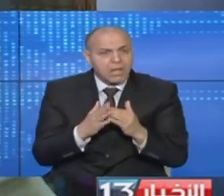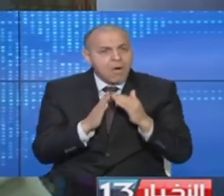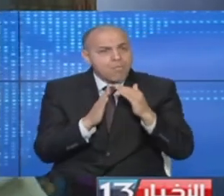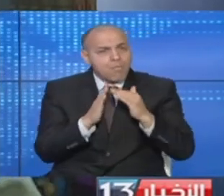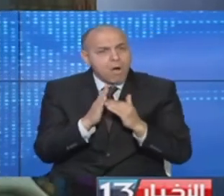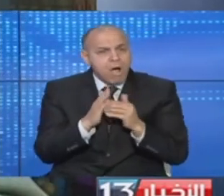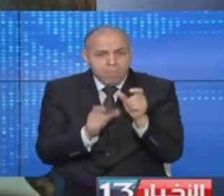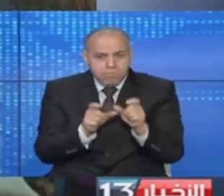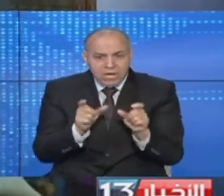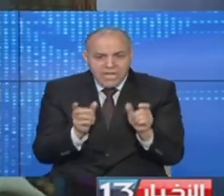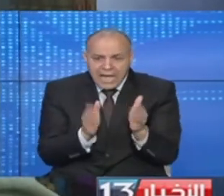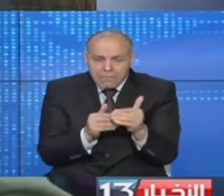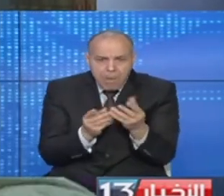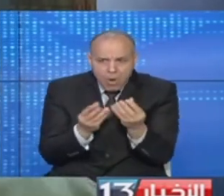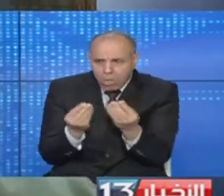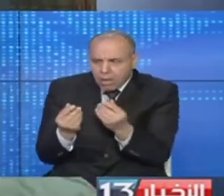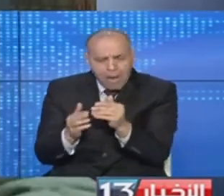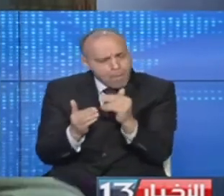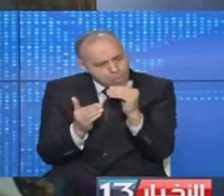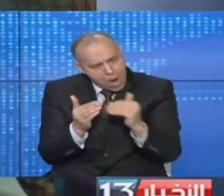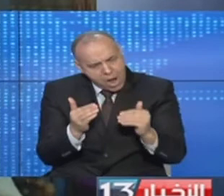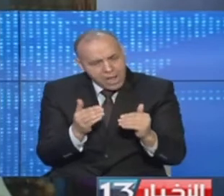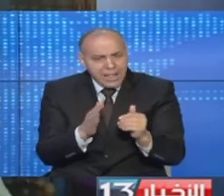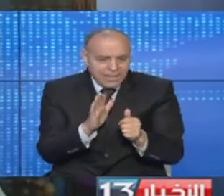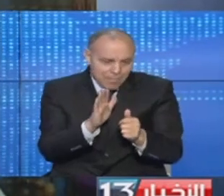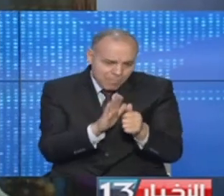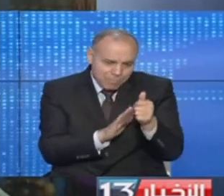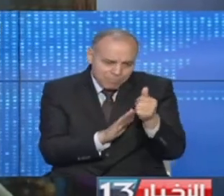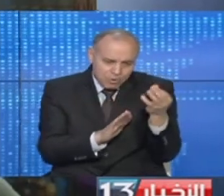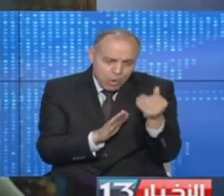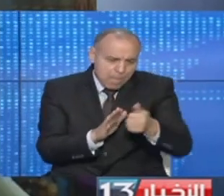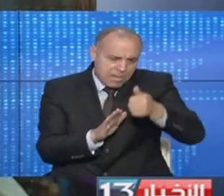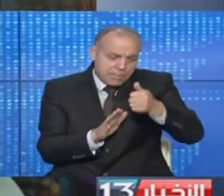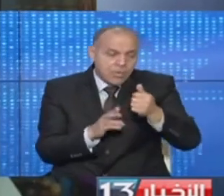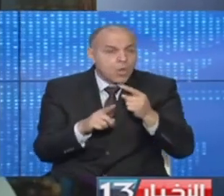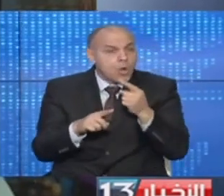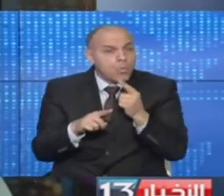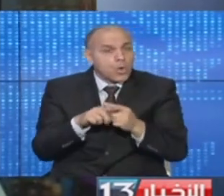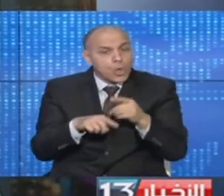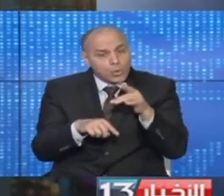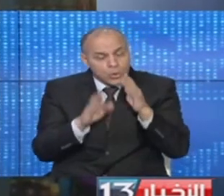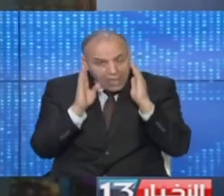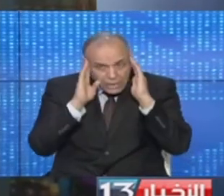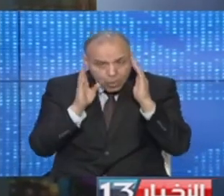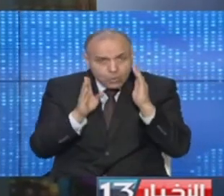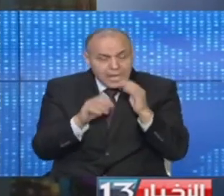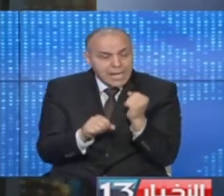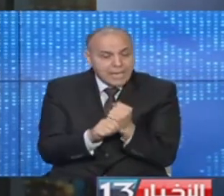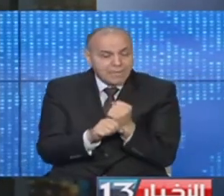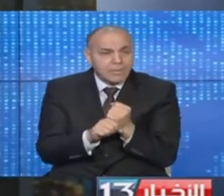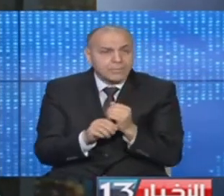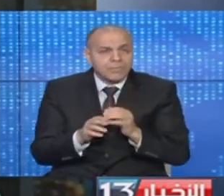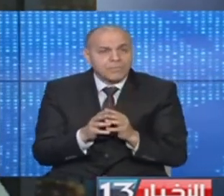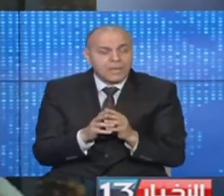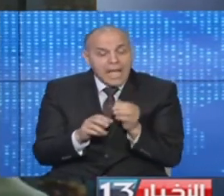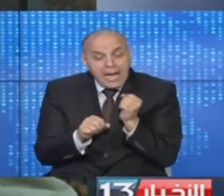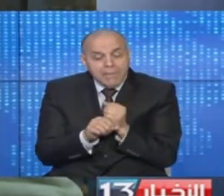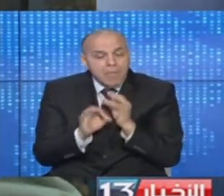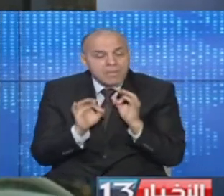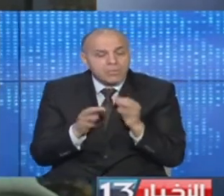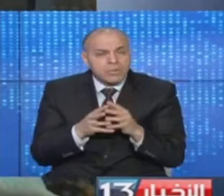تخفيف عدد التلاميذ في الأقسام حتى نسبة النجاح تكون طيبة، وكذلك التركيز على